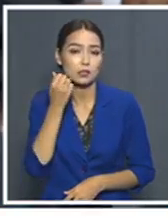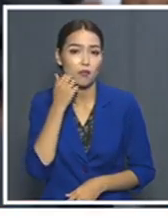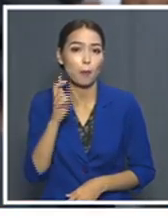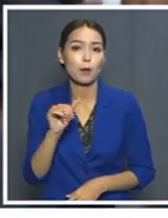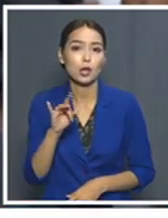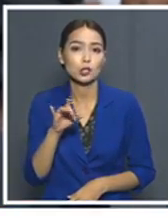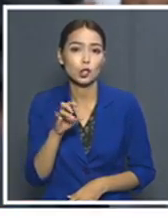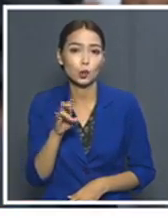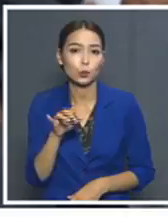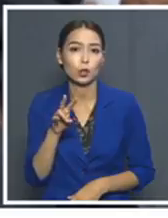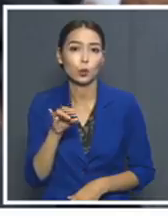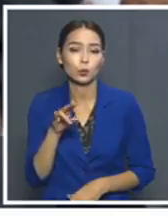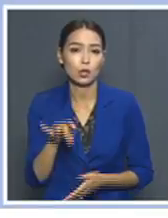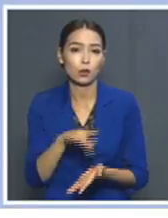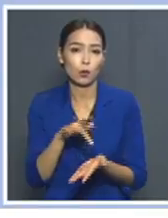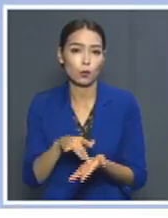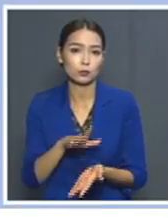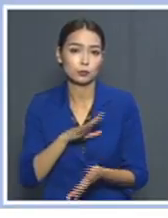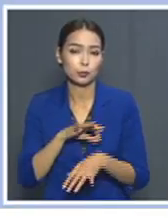өткен.